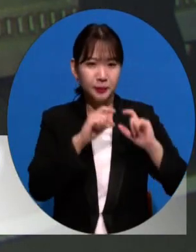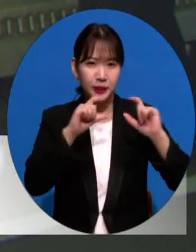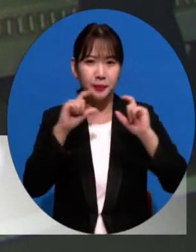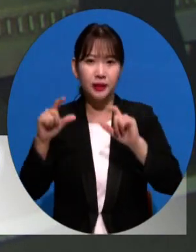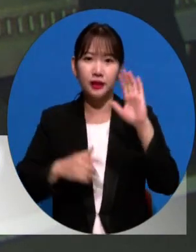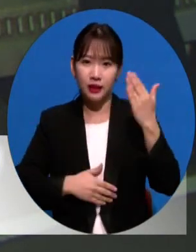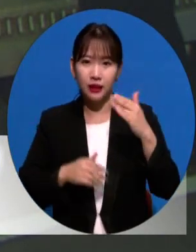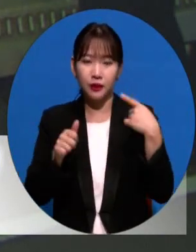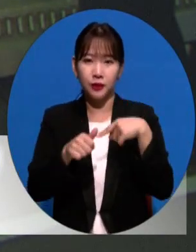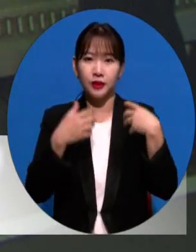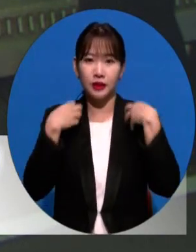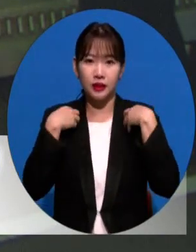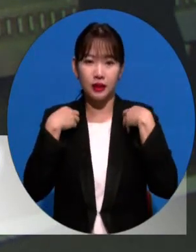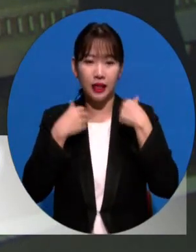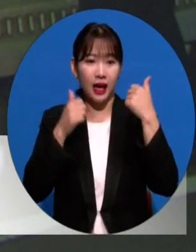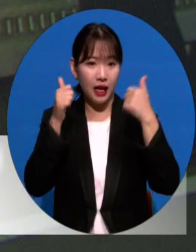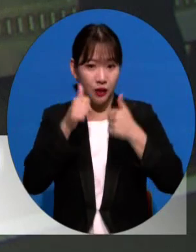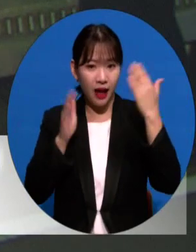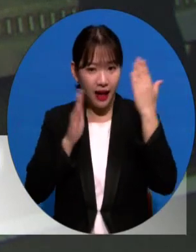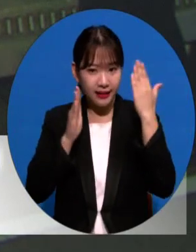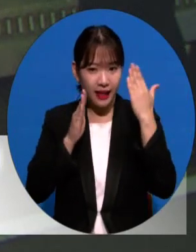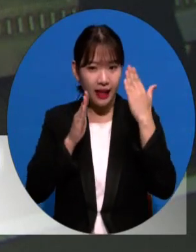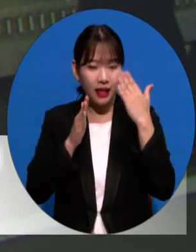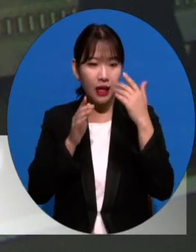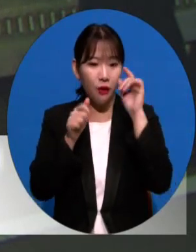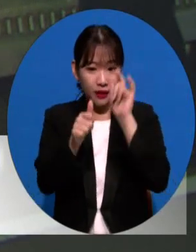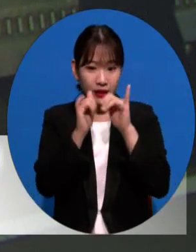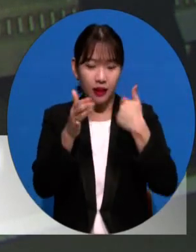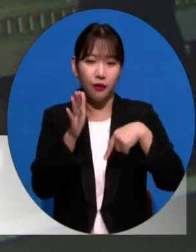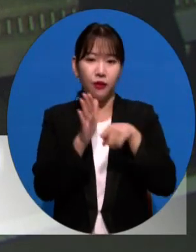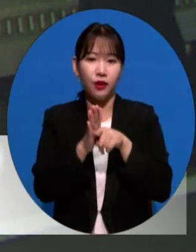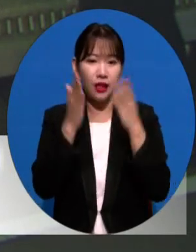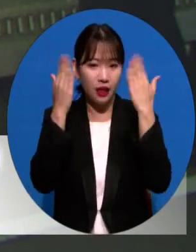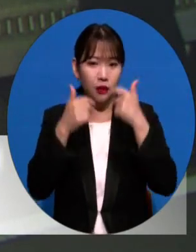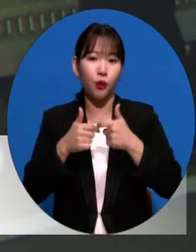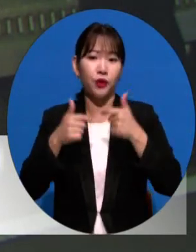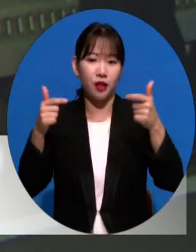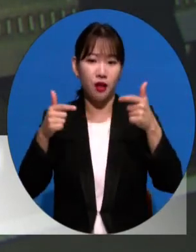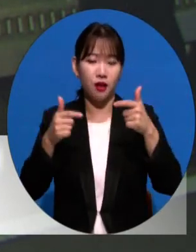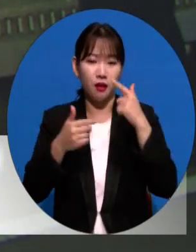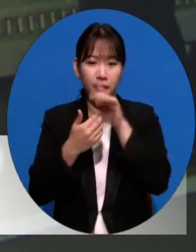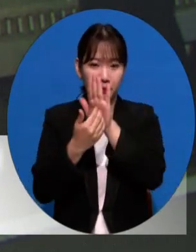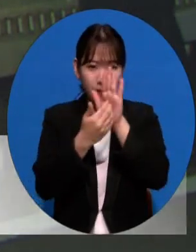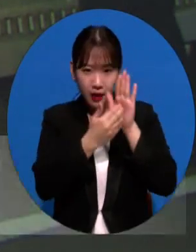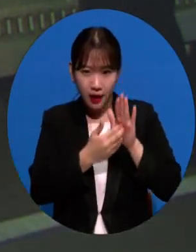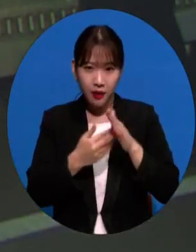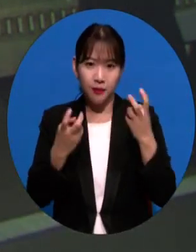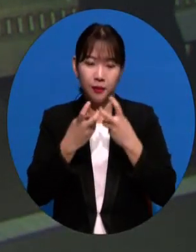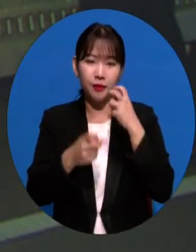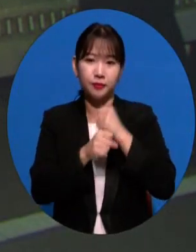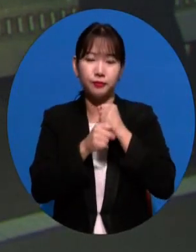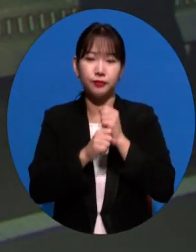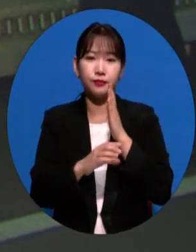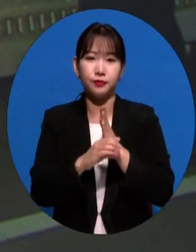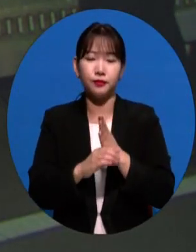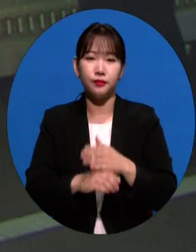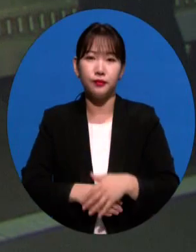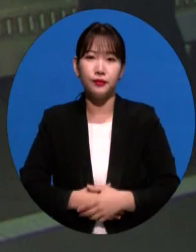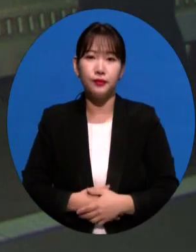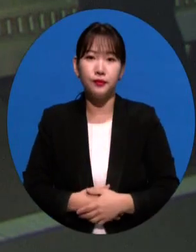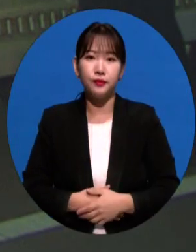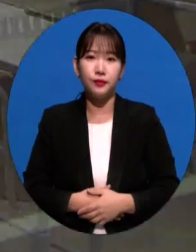잇따르자 교육당국은 수험생 확진자들을 위한 시험장을 늘리는 등 방역 대책을 강화하고 있습니다. 박종호